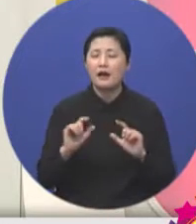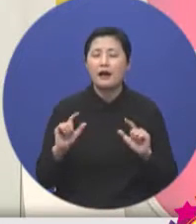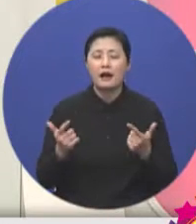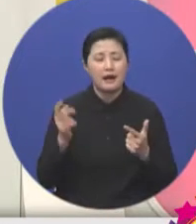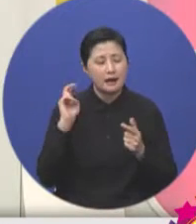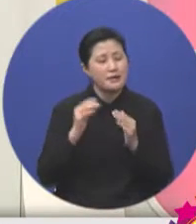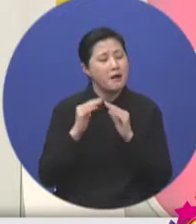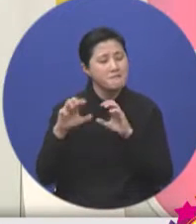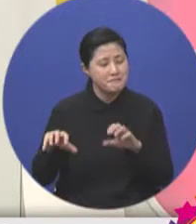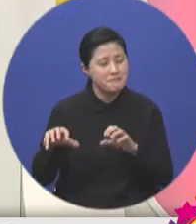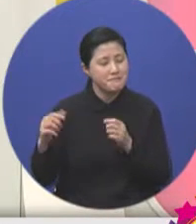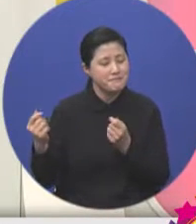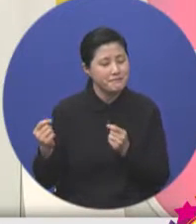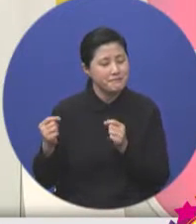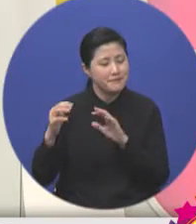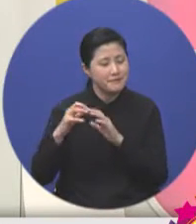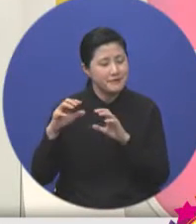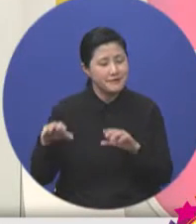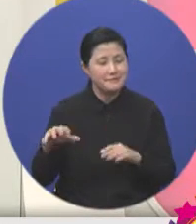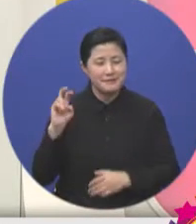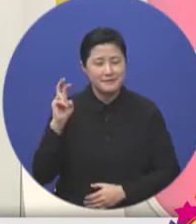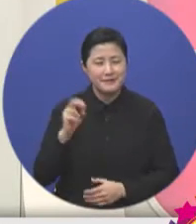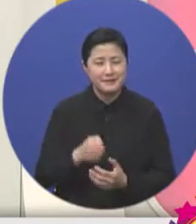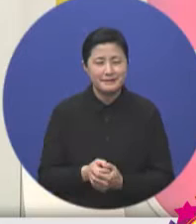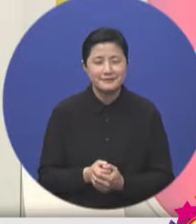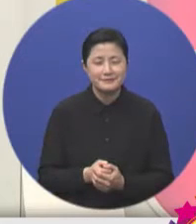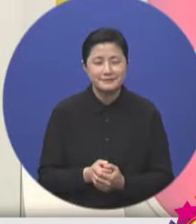보다. 옆집인가 보다. 옆집이야, 옆집. 보니까.